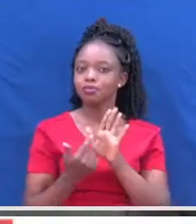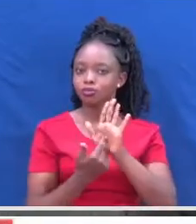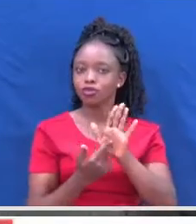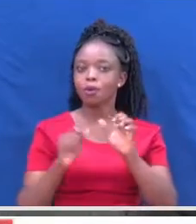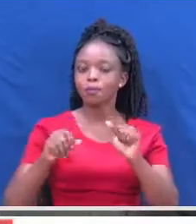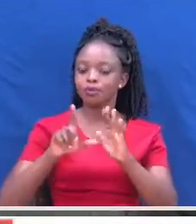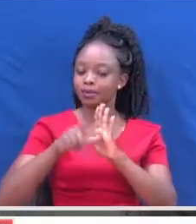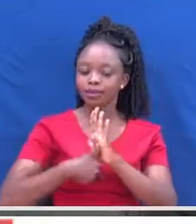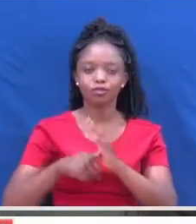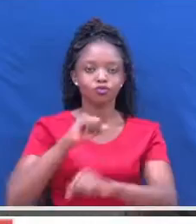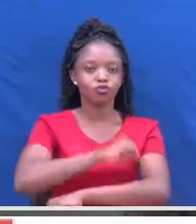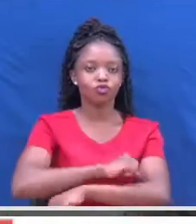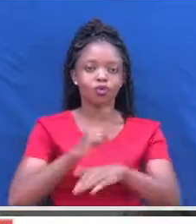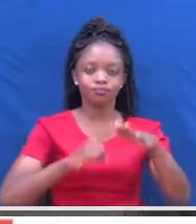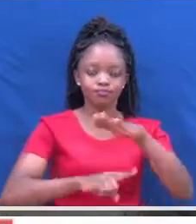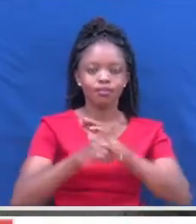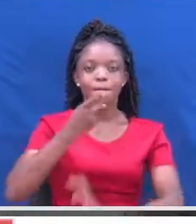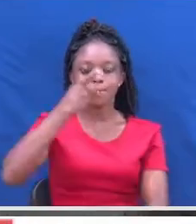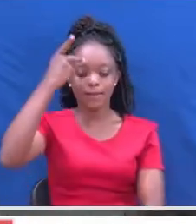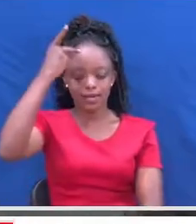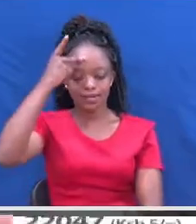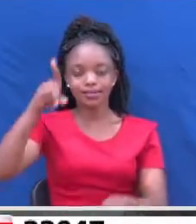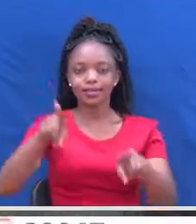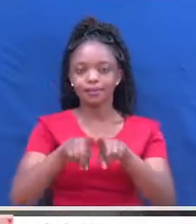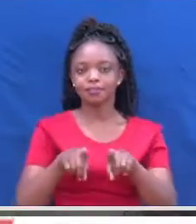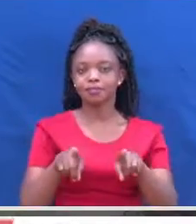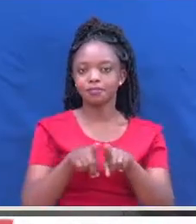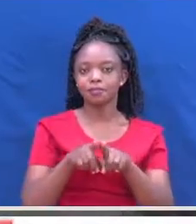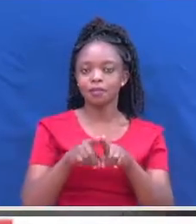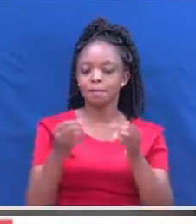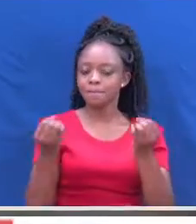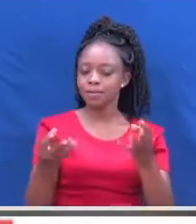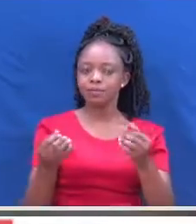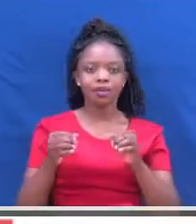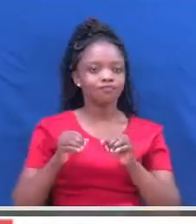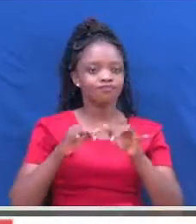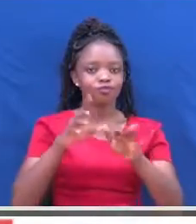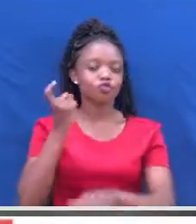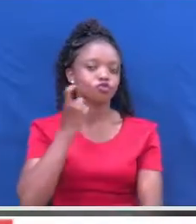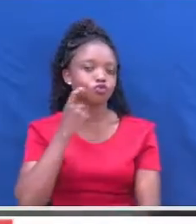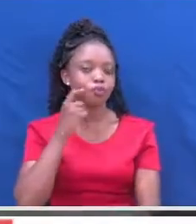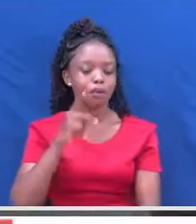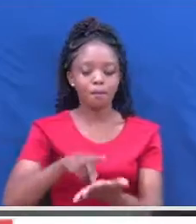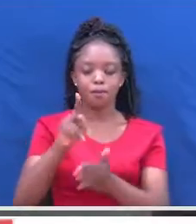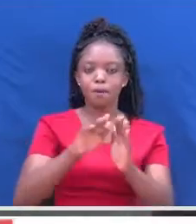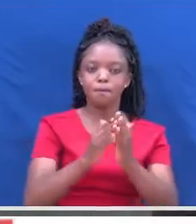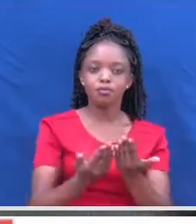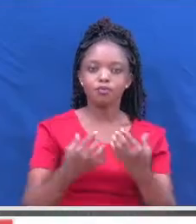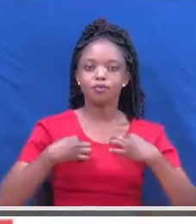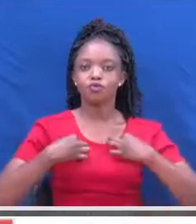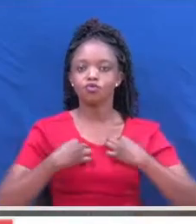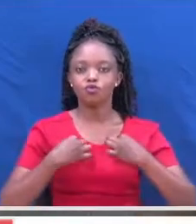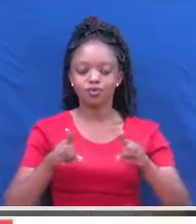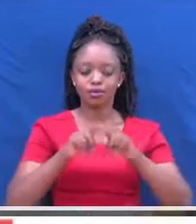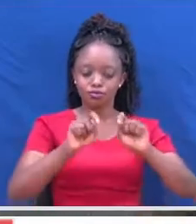watachelewa kufika shuleni. Wazazi nao hawakuwachwa nyuma, kwani wengi walifurika katika maduka ya kununua vitabu, sare na hata